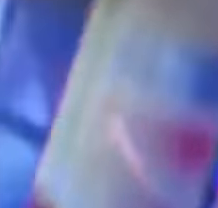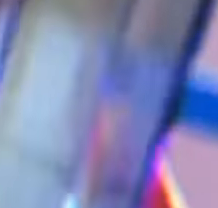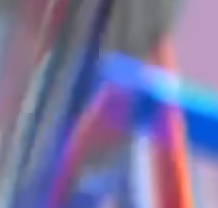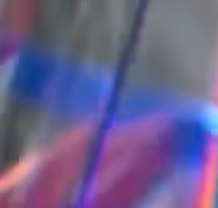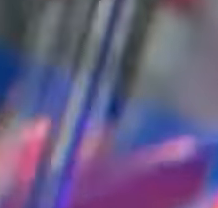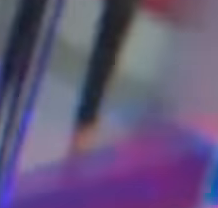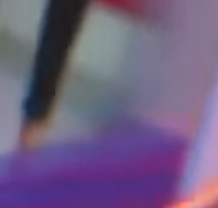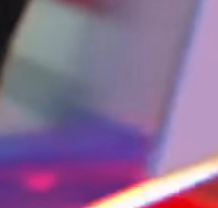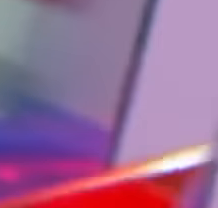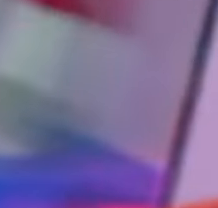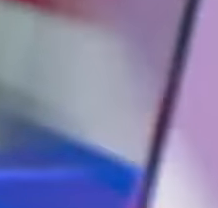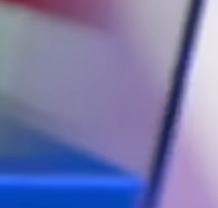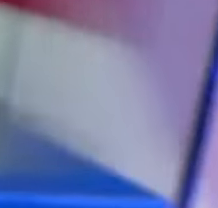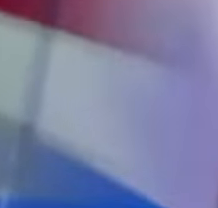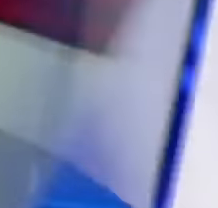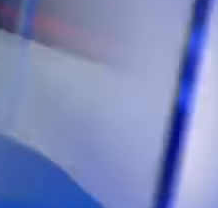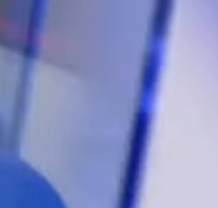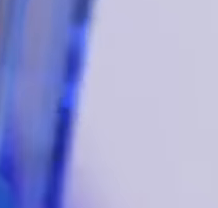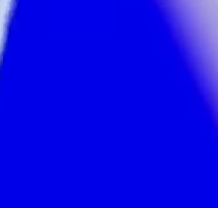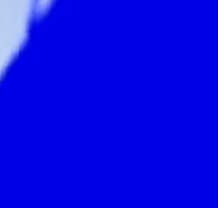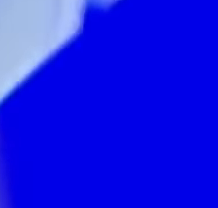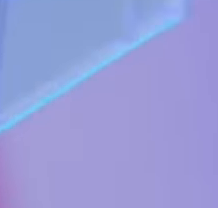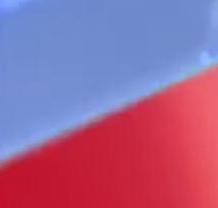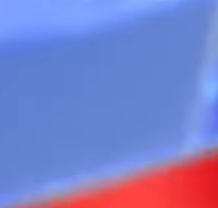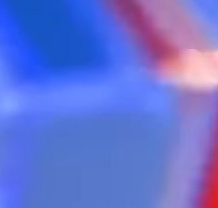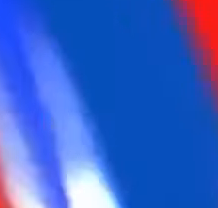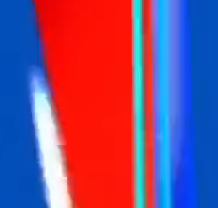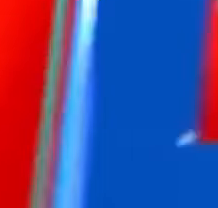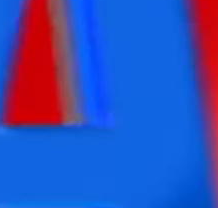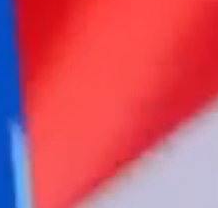nakul na naman ho dito unang